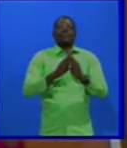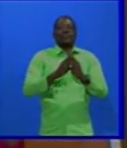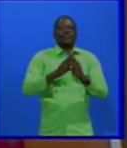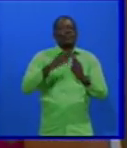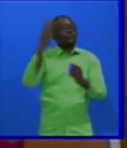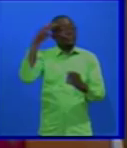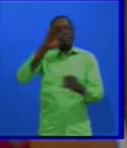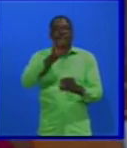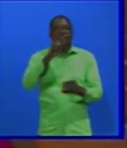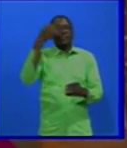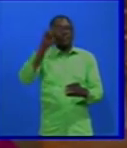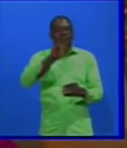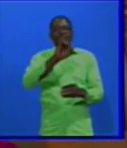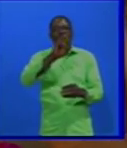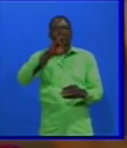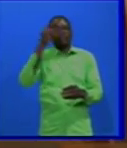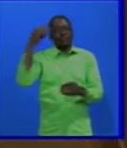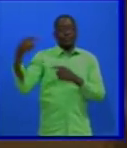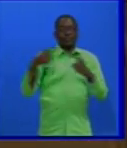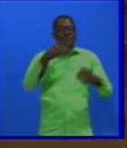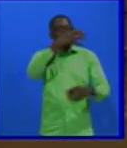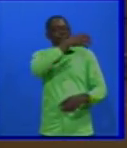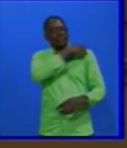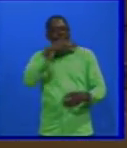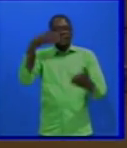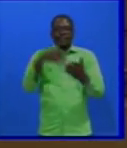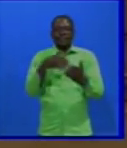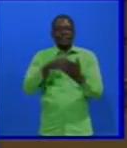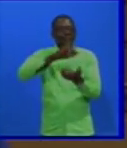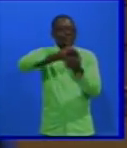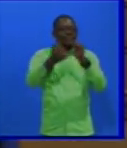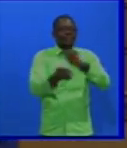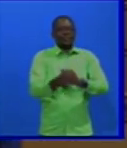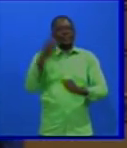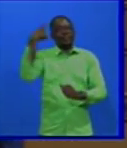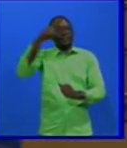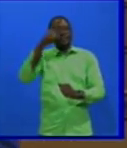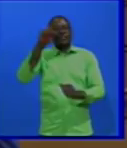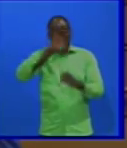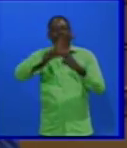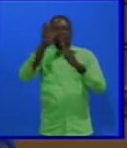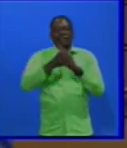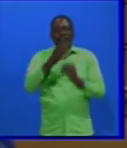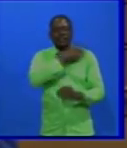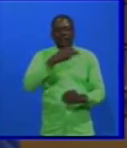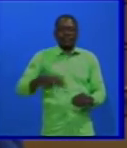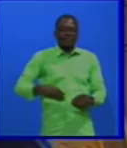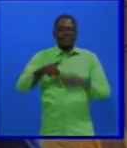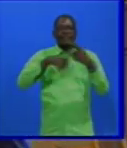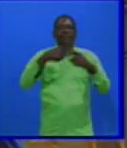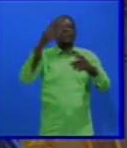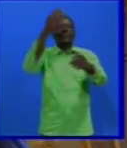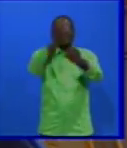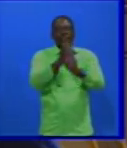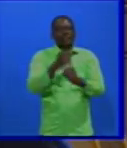pour symboliser le combat du chef de l'État contre le changement climatique. Le maire, quant à lui, reçoit une